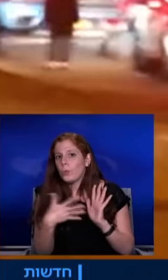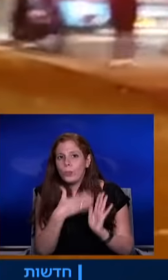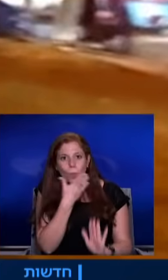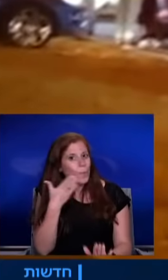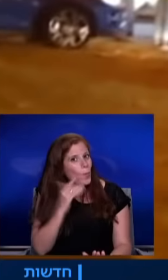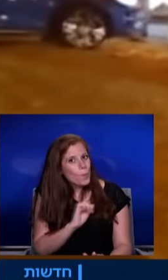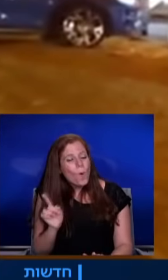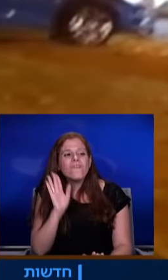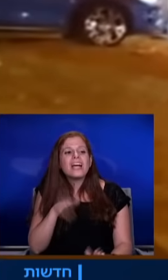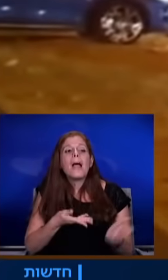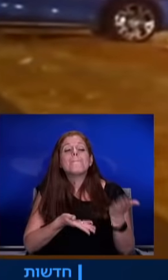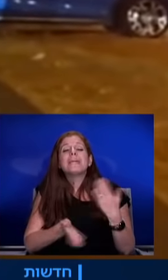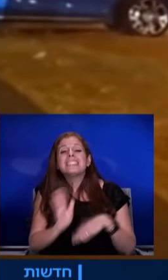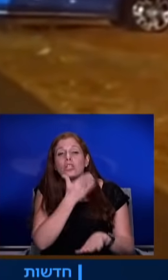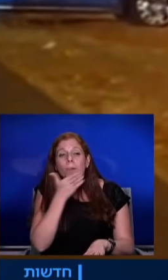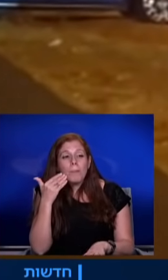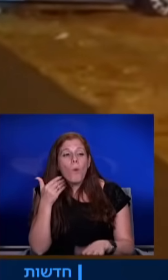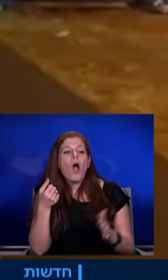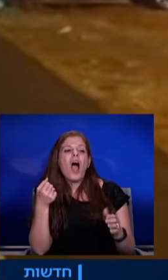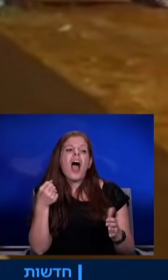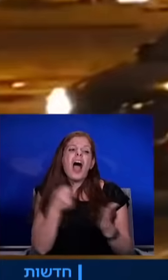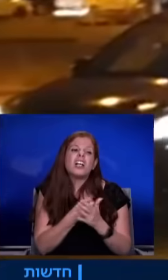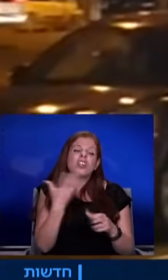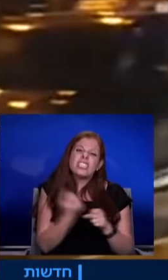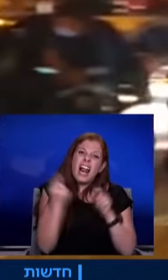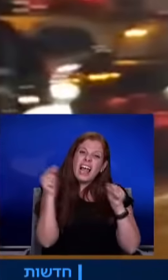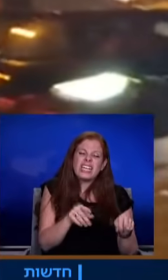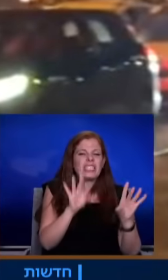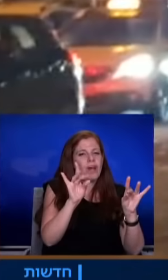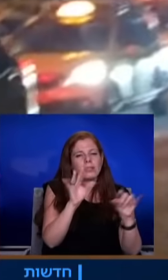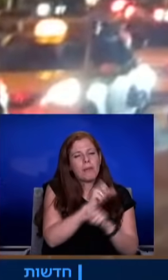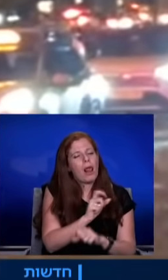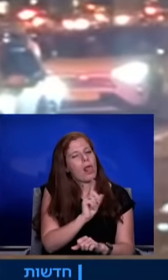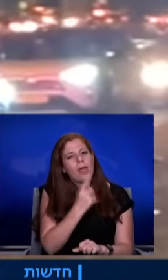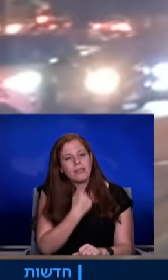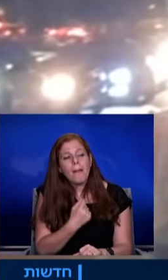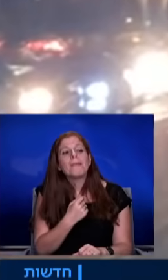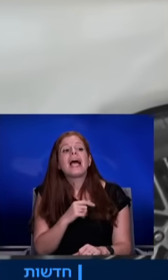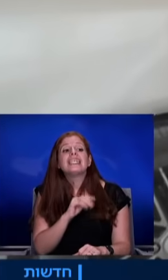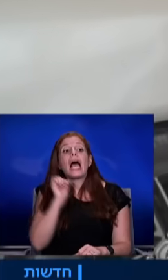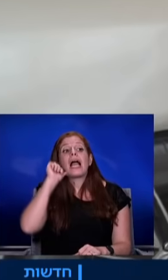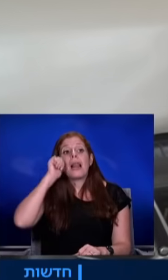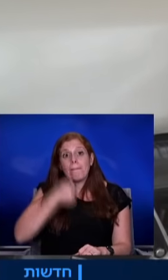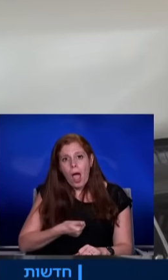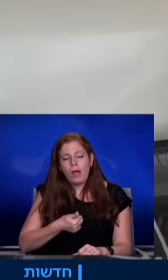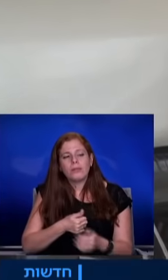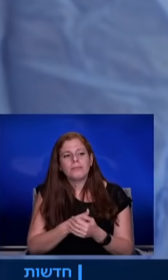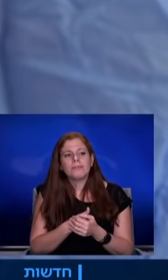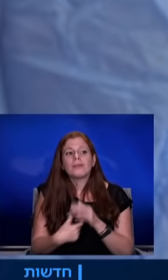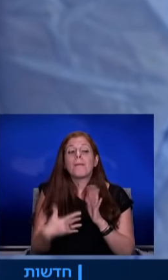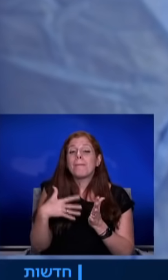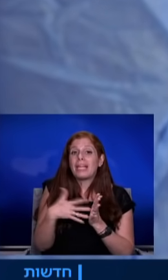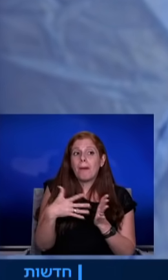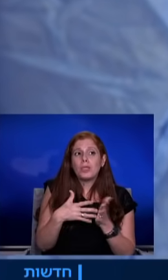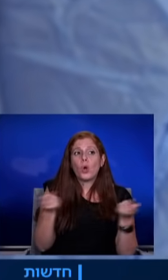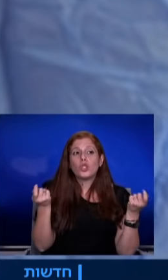וגם בצאת יום כיפור, עד שנצליח לפרוס כבר יהיה 10 בלילה, אז גם כן לא יהיה שם, אלא יהיה רק היום שאחרי. מתחמי הבדיקות צפויים להיות סגורים